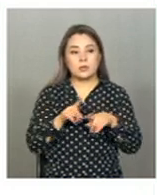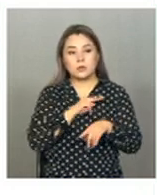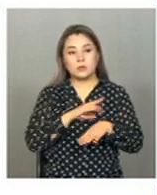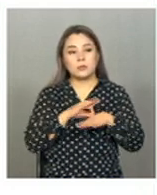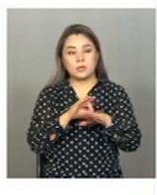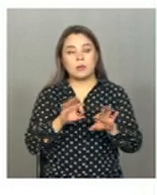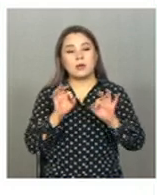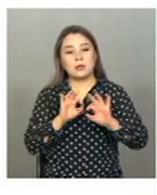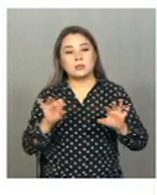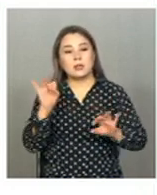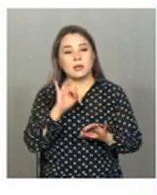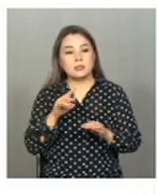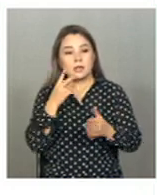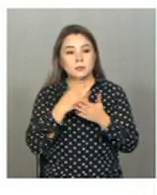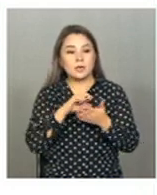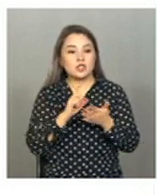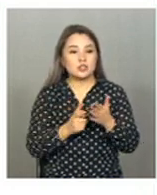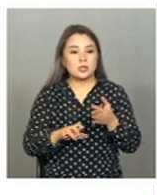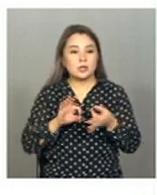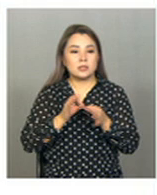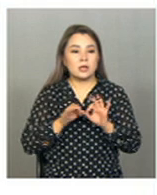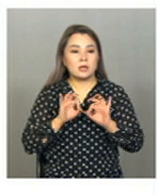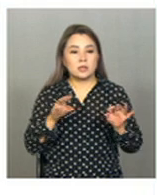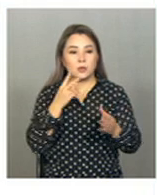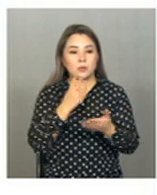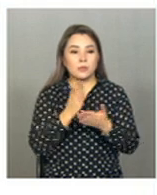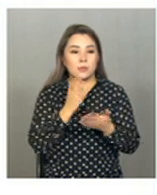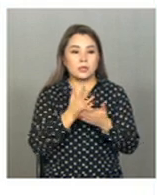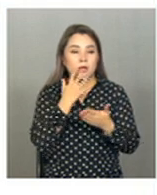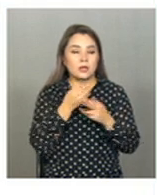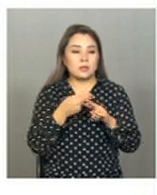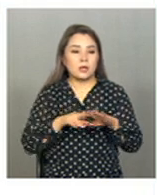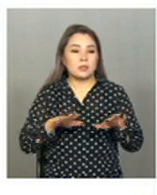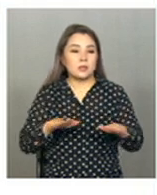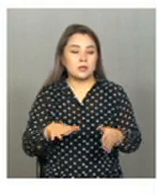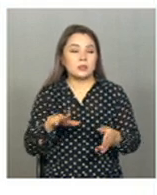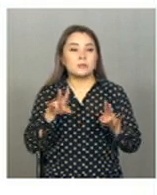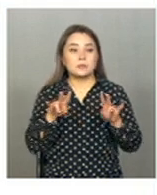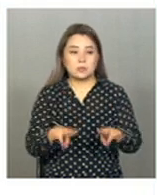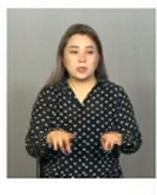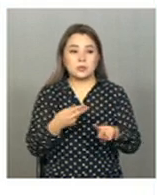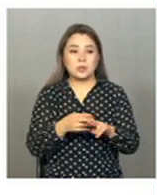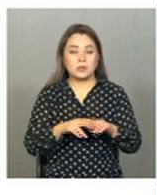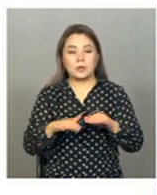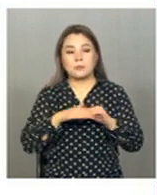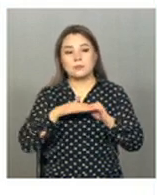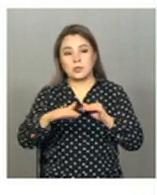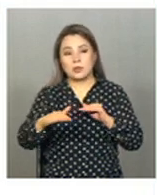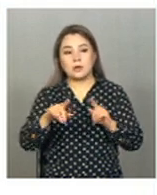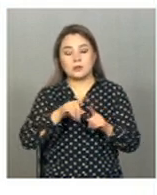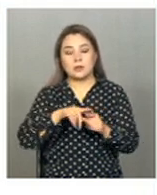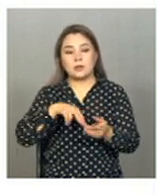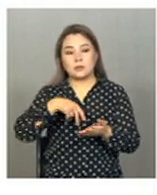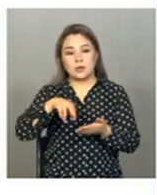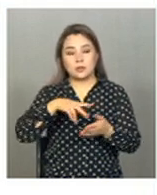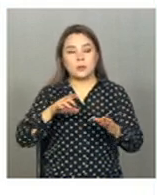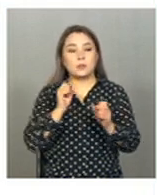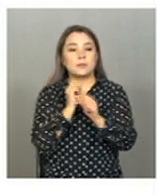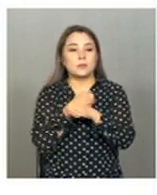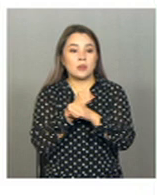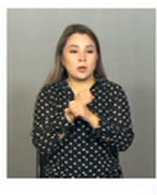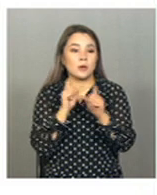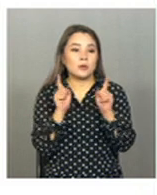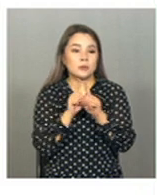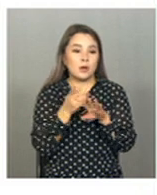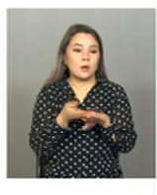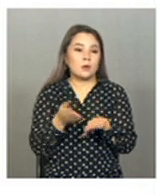әңгімелерге, жырларға арқау етті. Өзі жерде жатып, үстіне тегіс тақтай төсеп, сонымен түйе жүргізу, ауыр